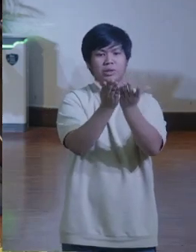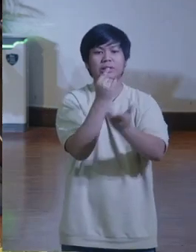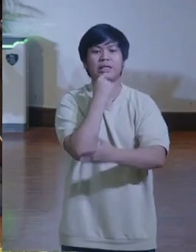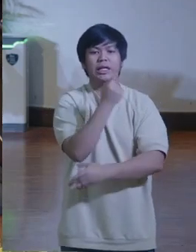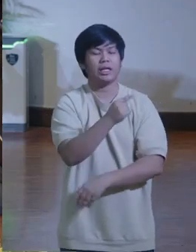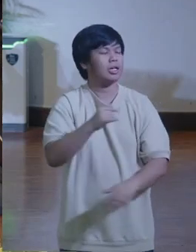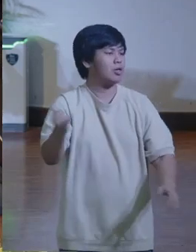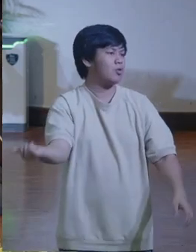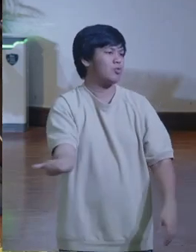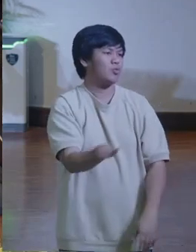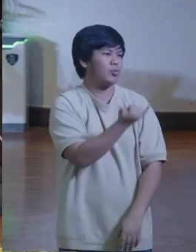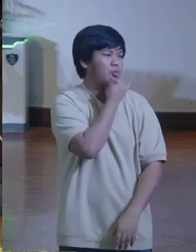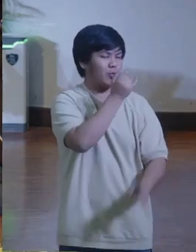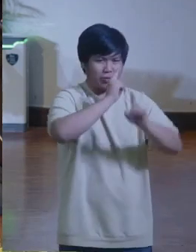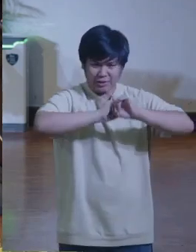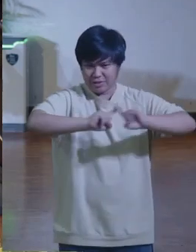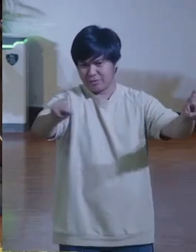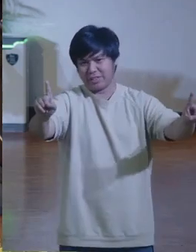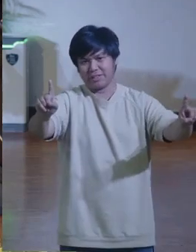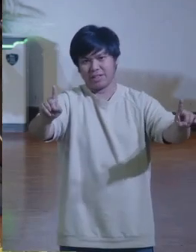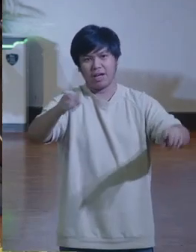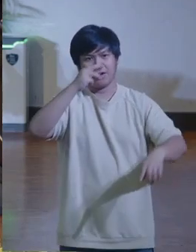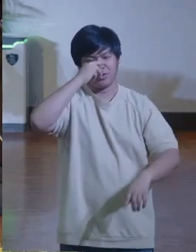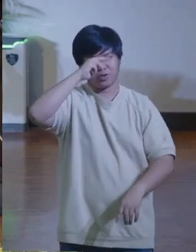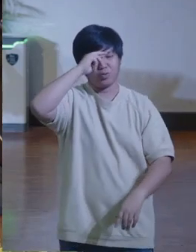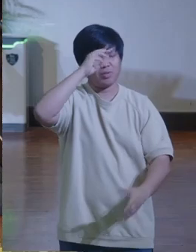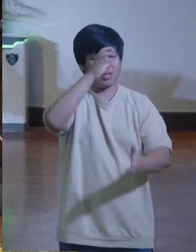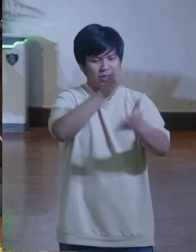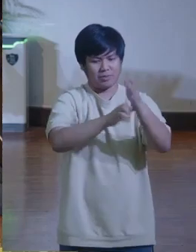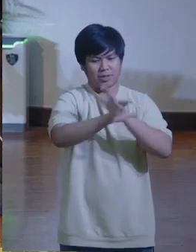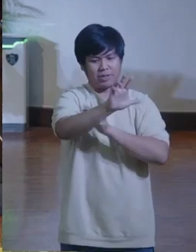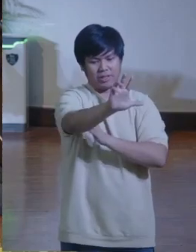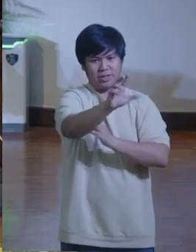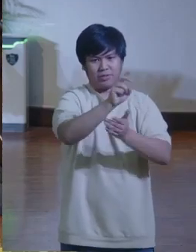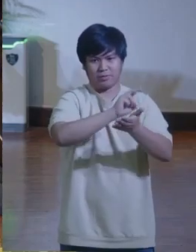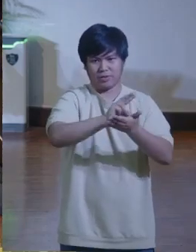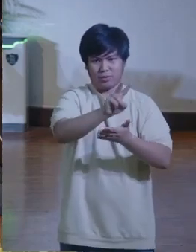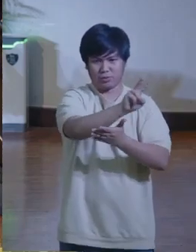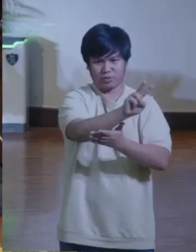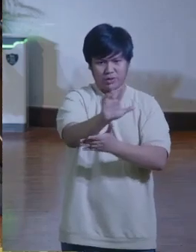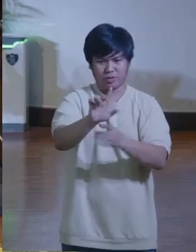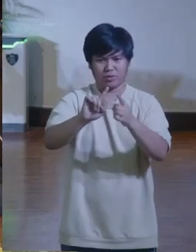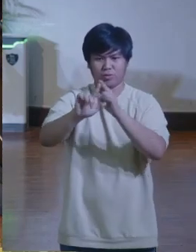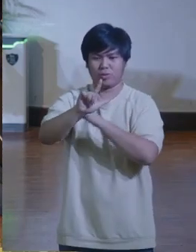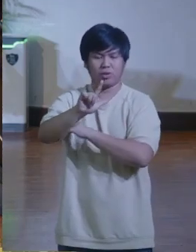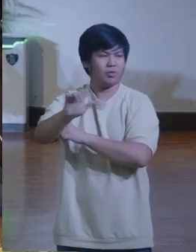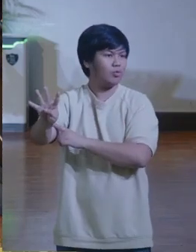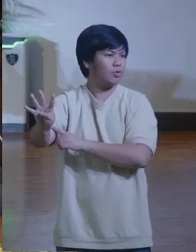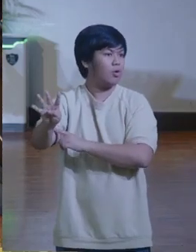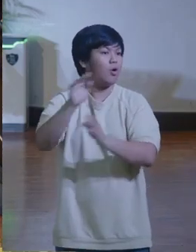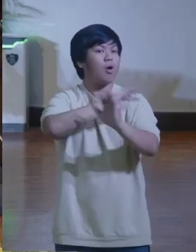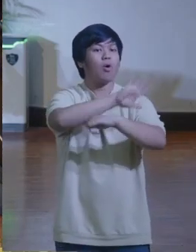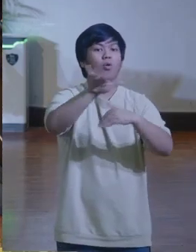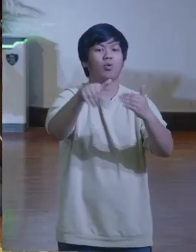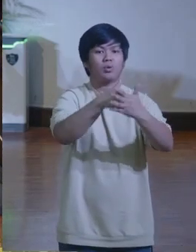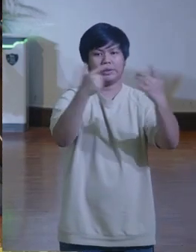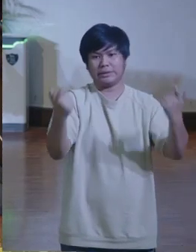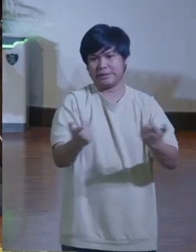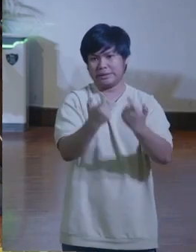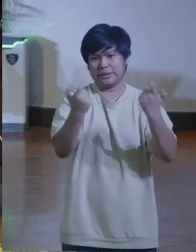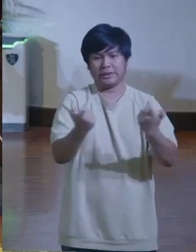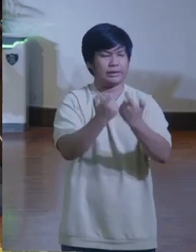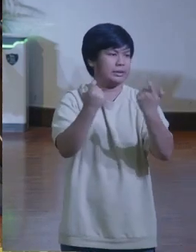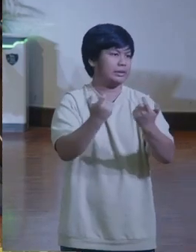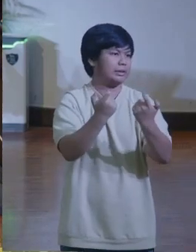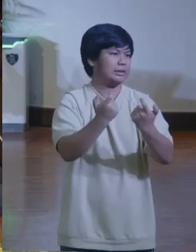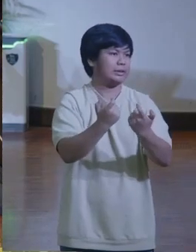ay ganito sa Romans chapter 3 verses 23 to 24. For all have sinned and fall